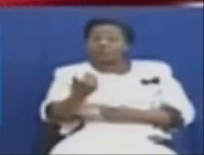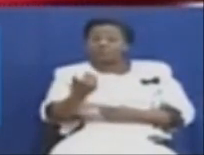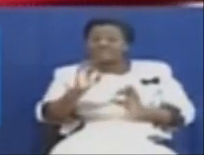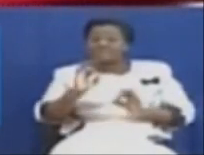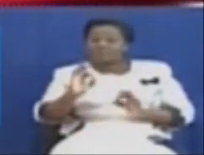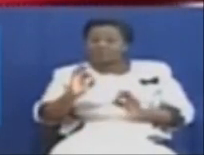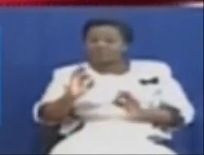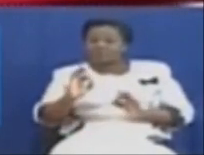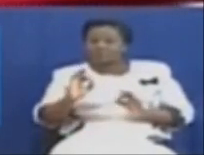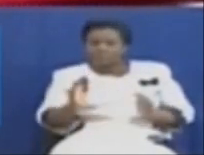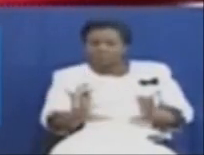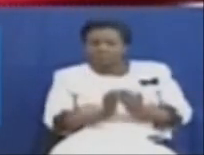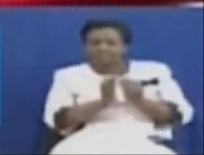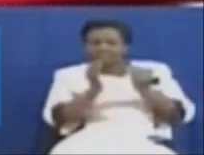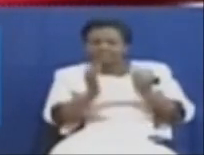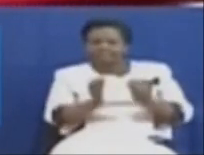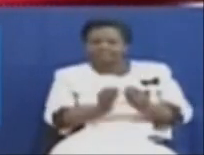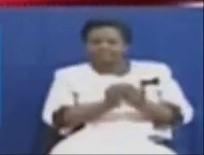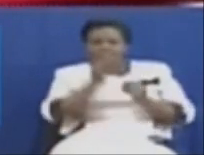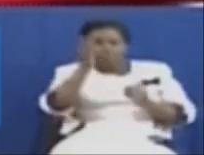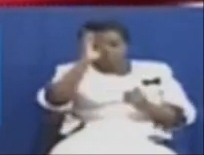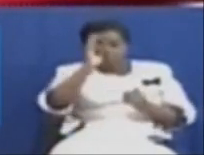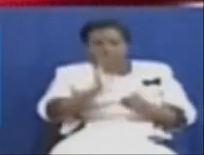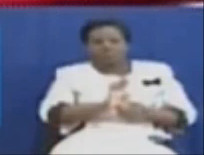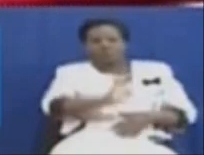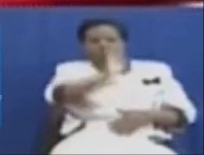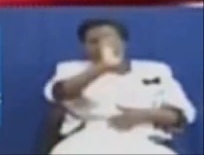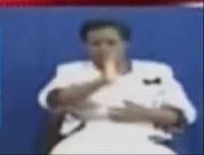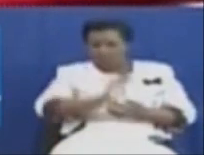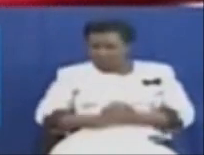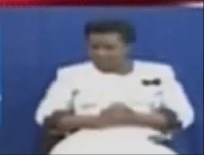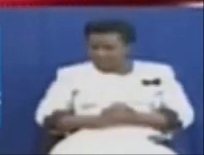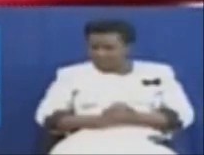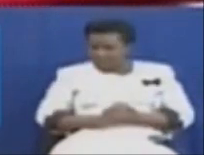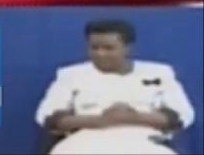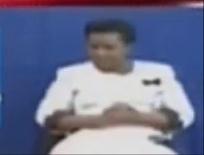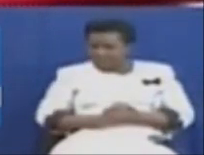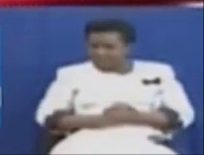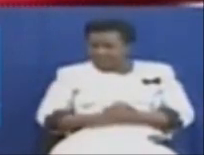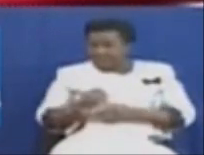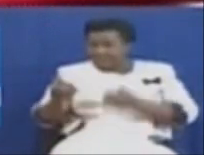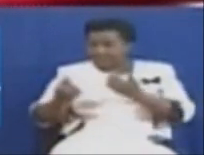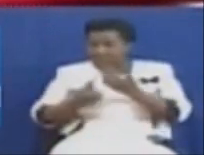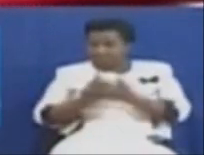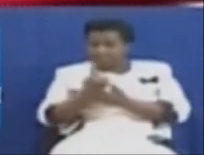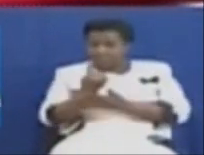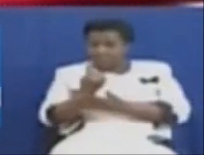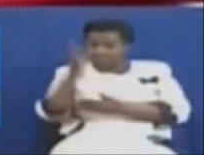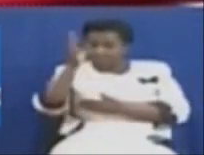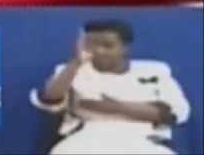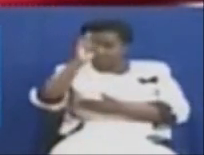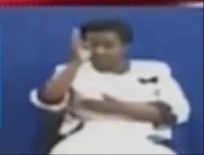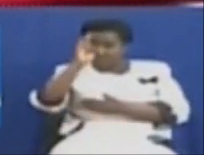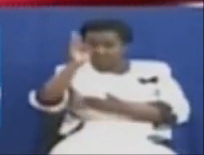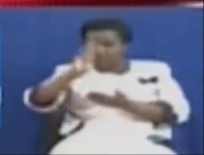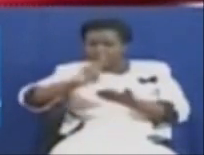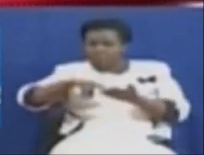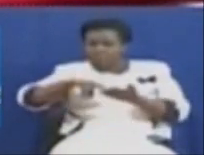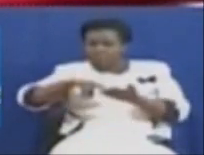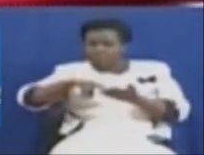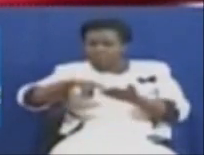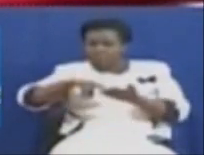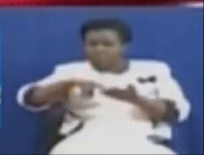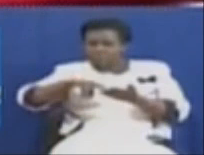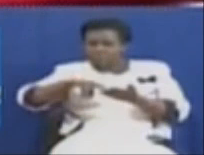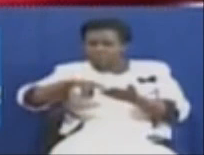sasa kuanzisha na wao badala kuachia taasisi za kidini na watu binafsi, na nyie kama serikali kuanzisha